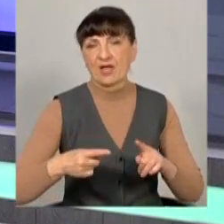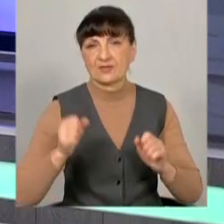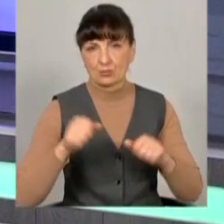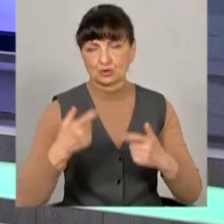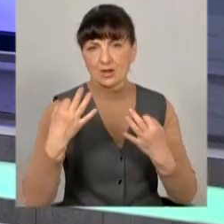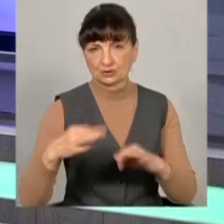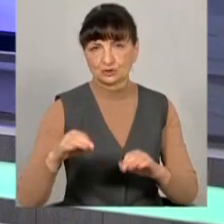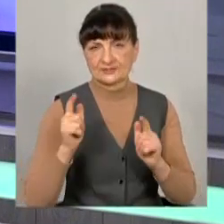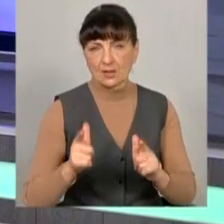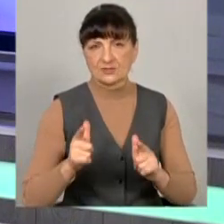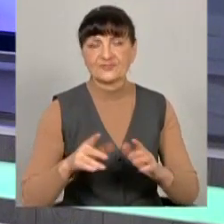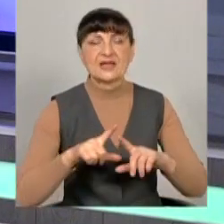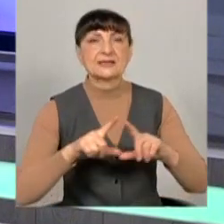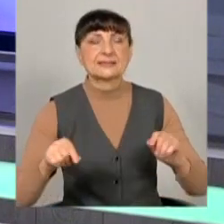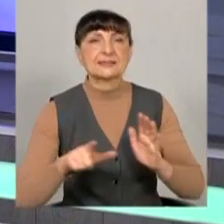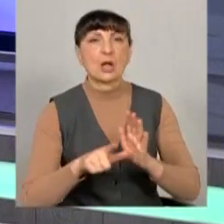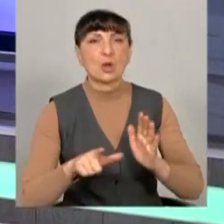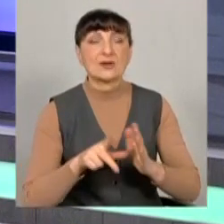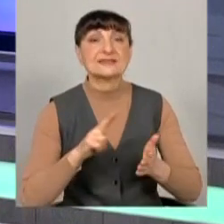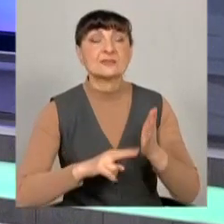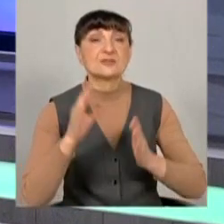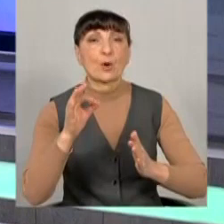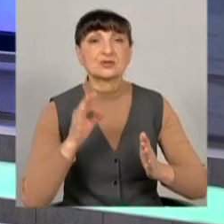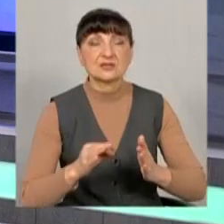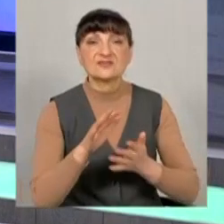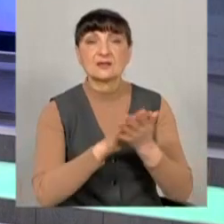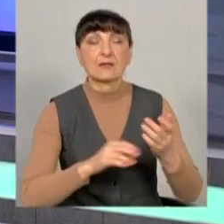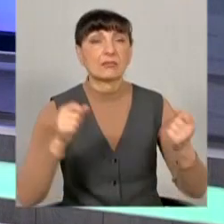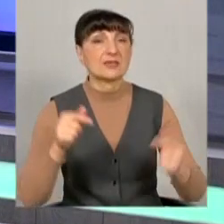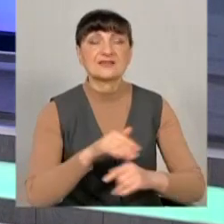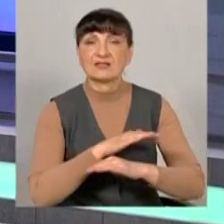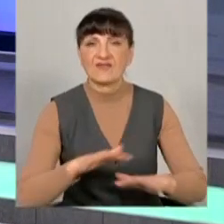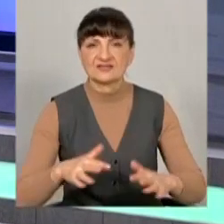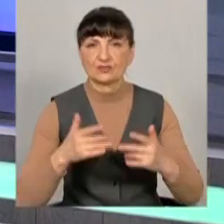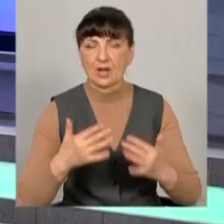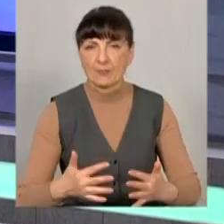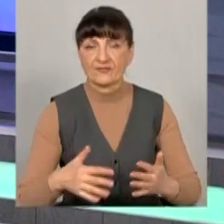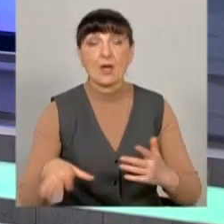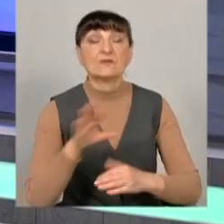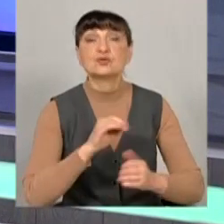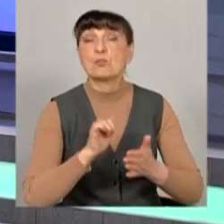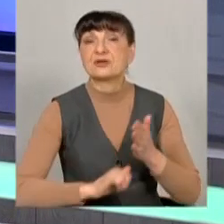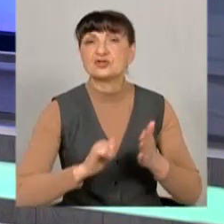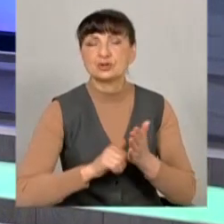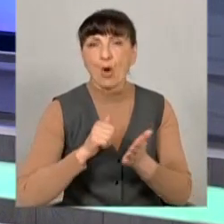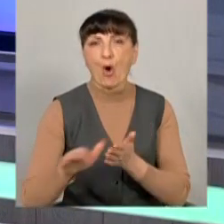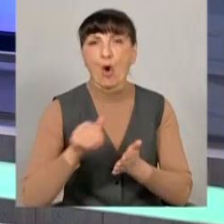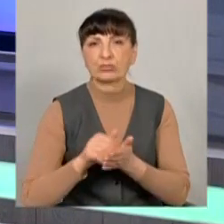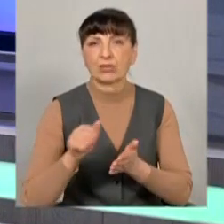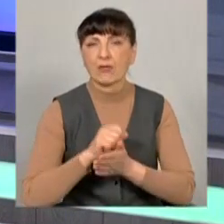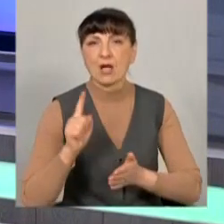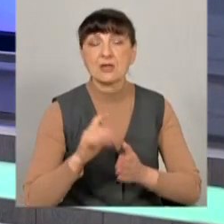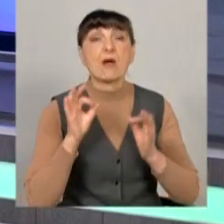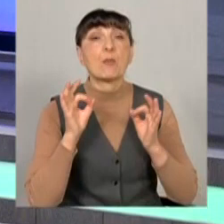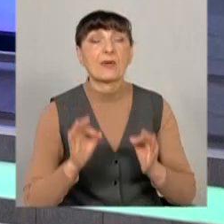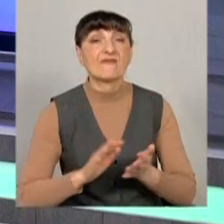данным Департамента госдоходов, 70% заявлений не соответствовали необходимым требованиям. В чем причина массового отказа и как правильно